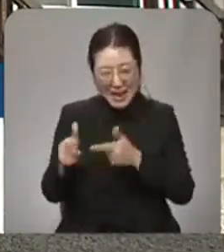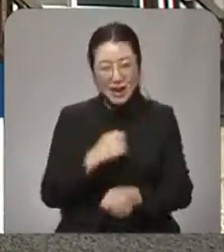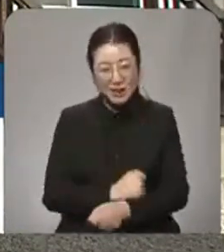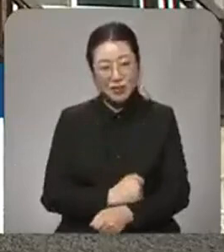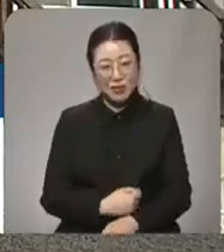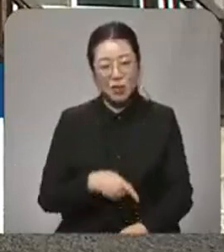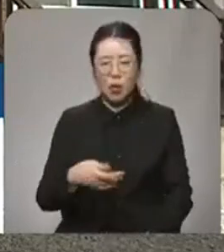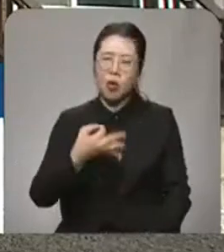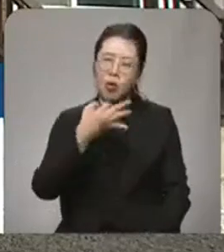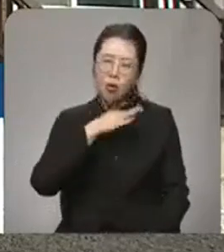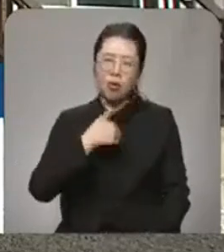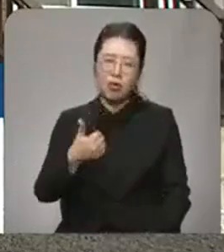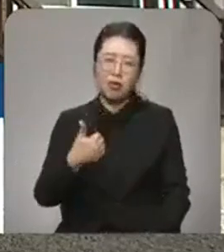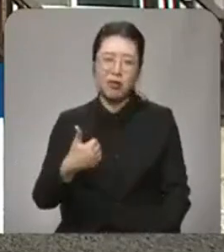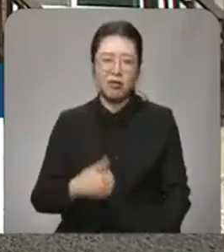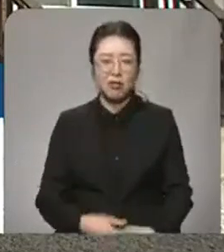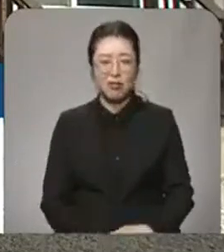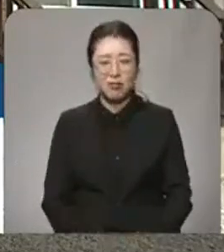그랬죠.